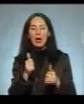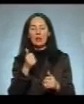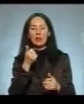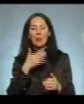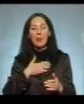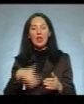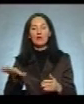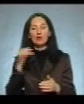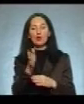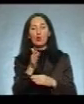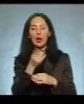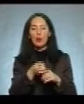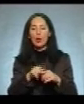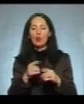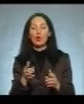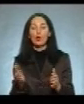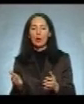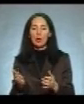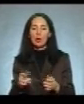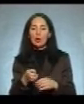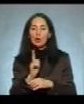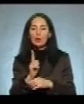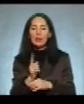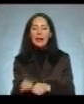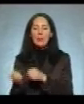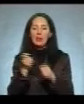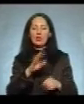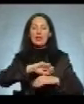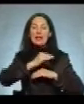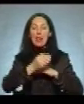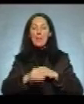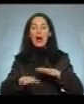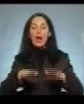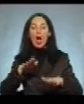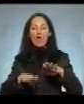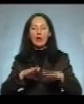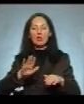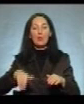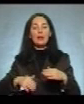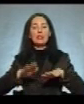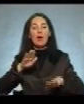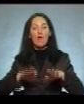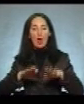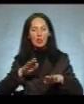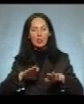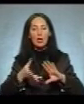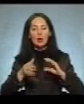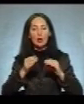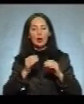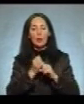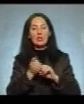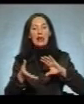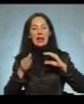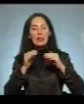рибу, яку ловиться, вона приноситься на берег, зважується. Після зважування підбиваються підсумки і